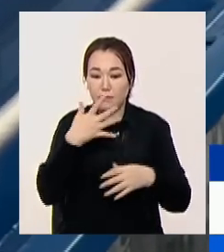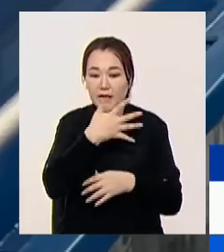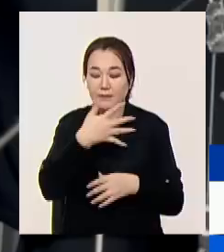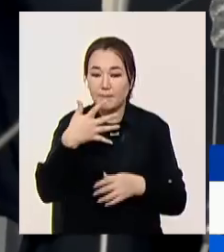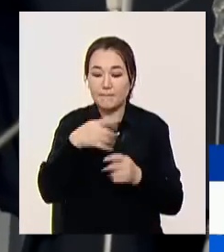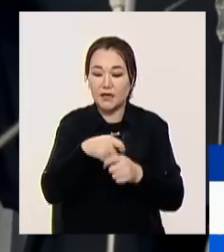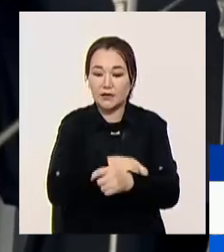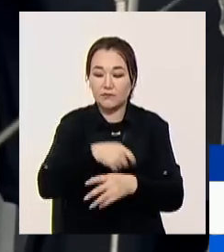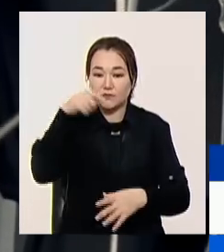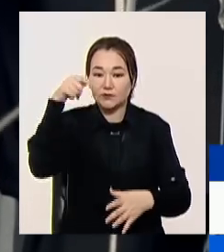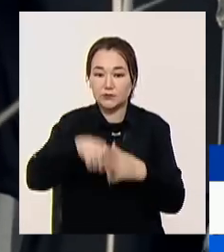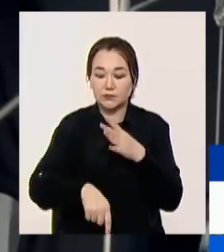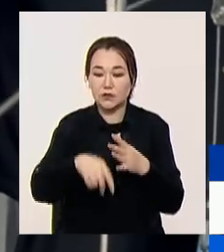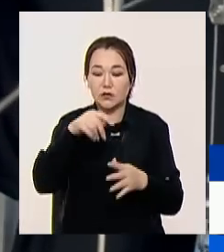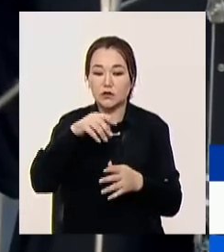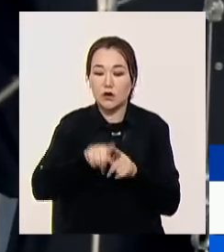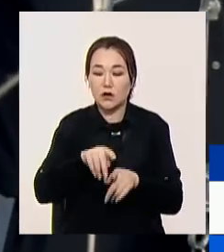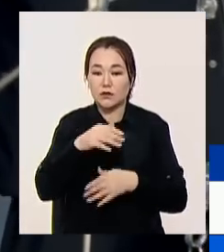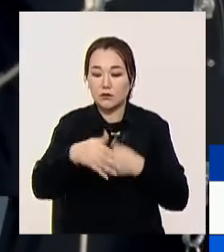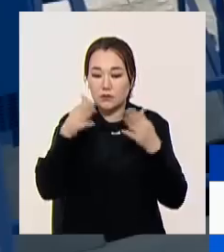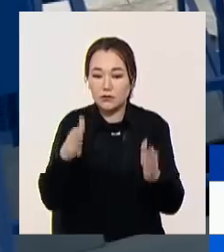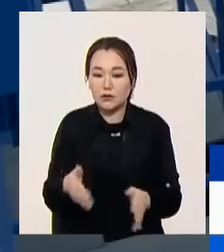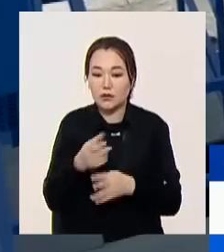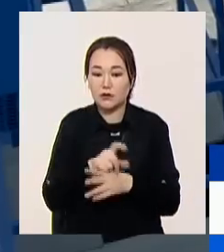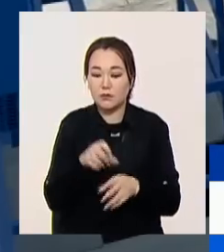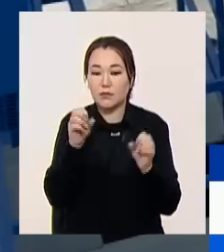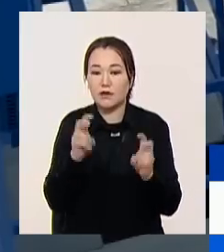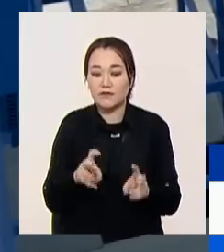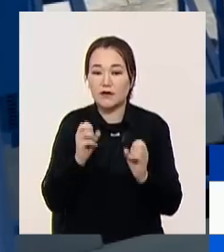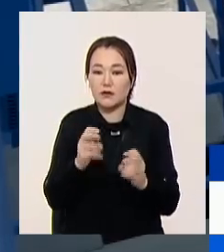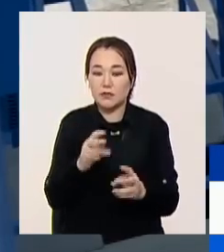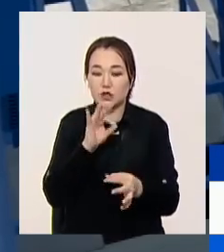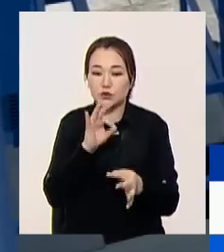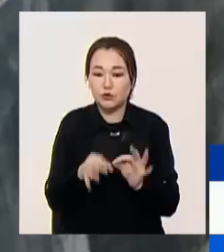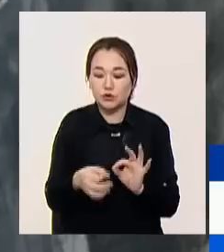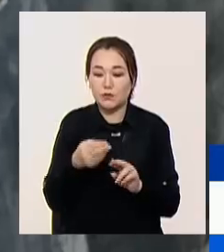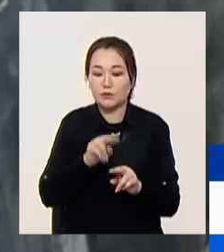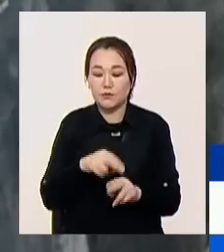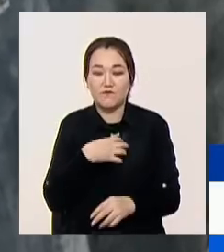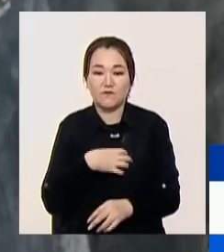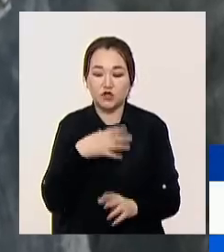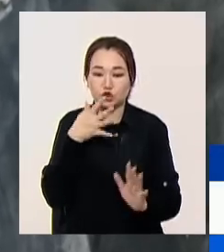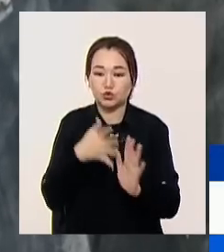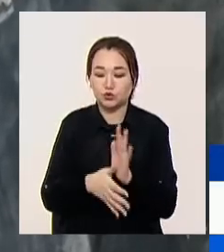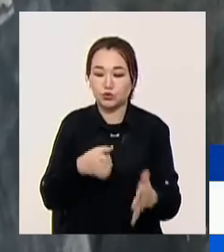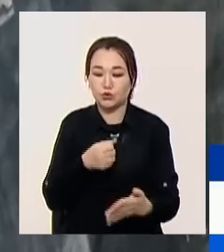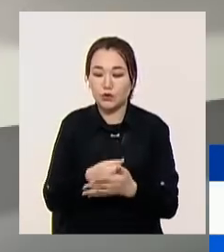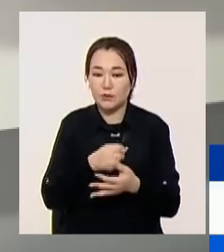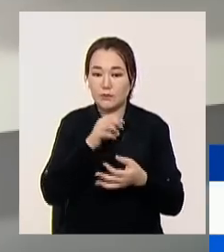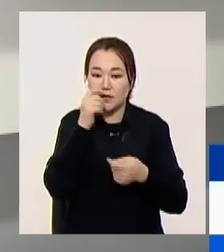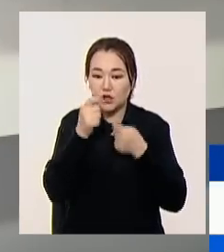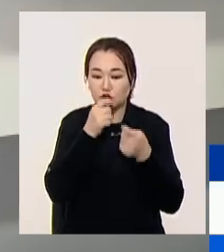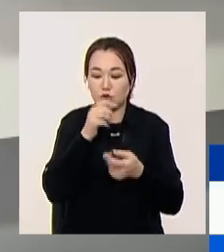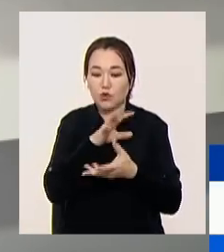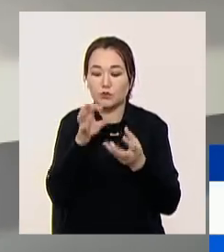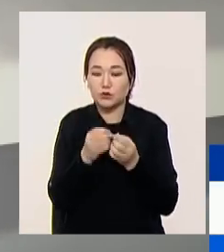именно те параметры, которые необходимы для таких занятий. Профессия водолаза опасная и сложная, поэтому важно изучить все до мелочей. И такой комплекс